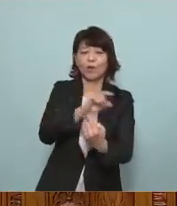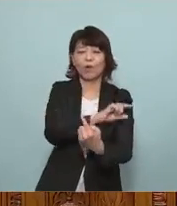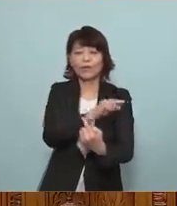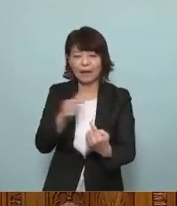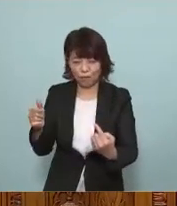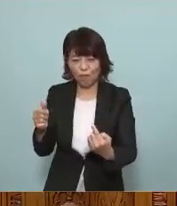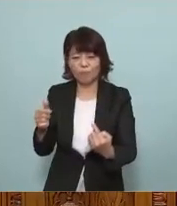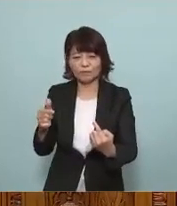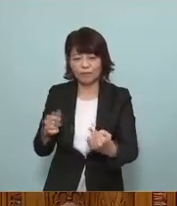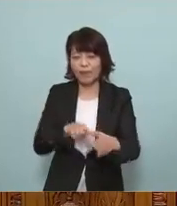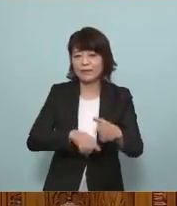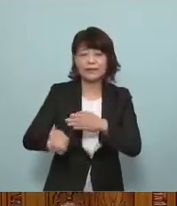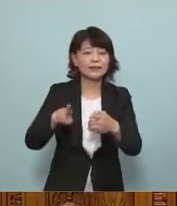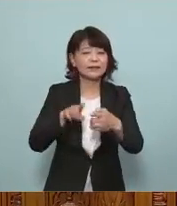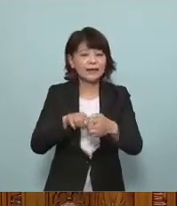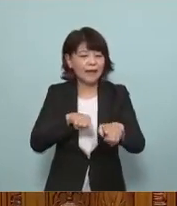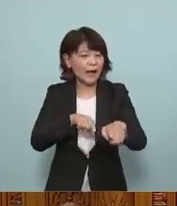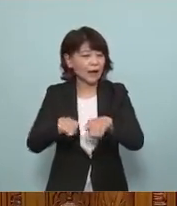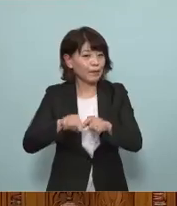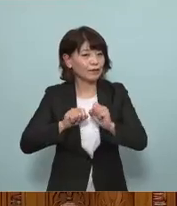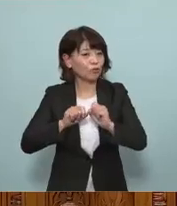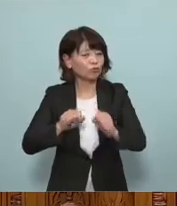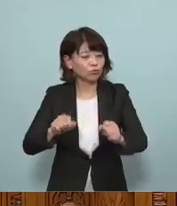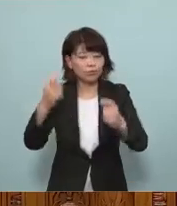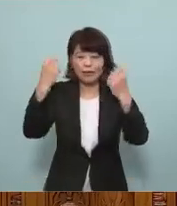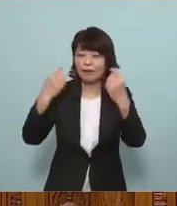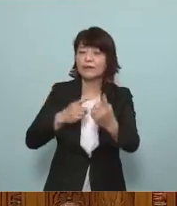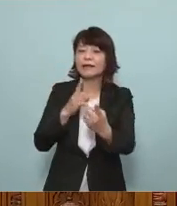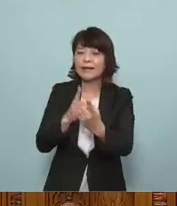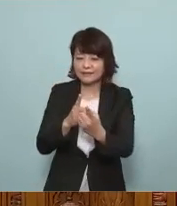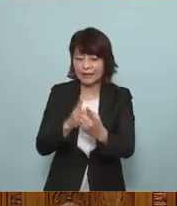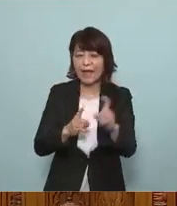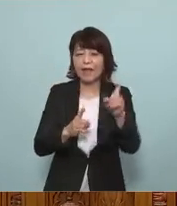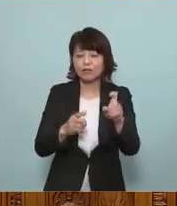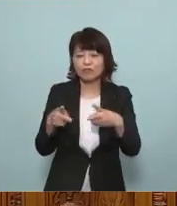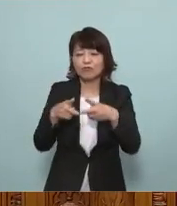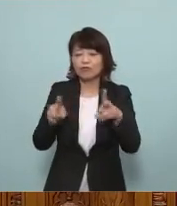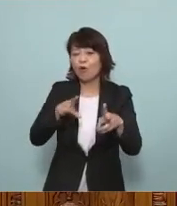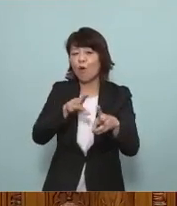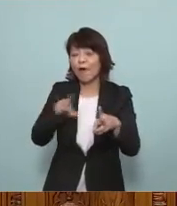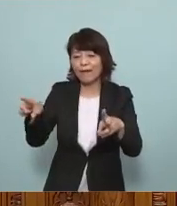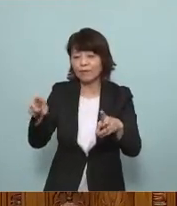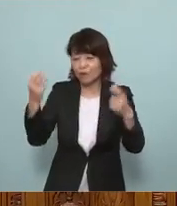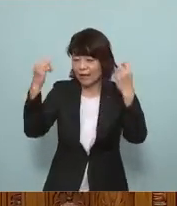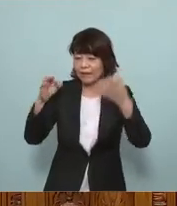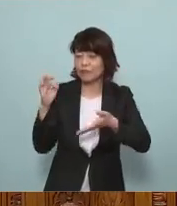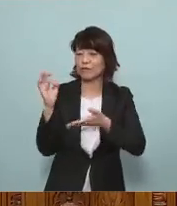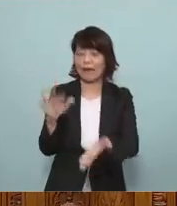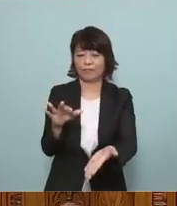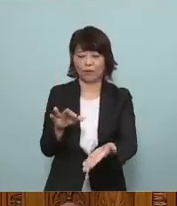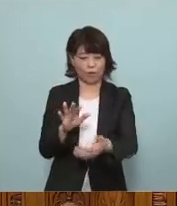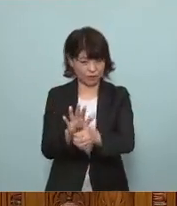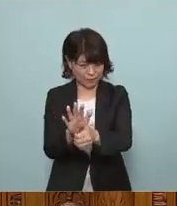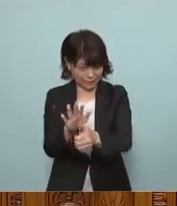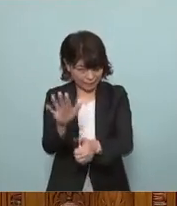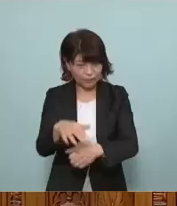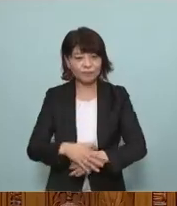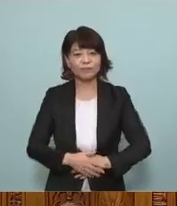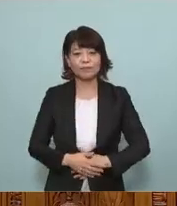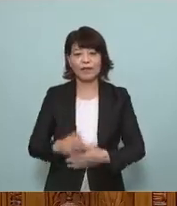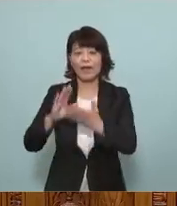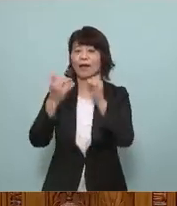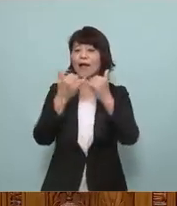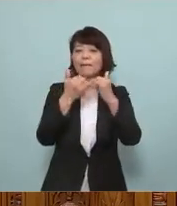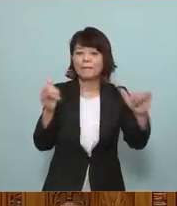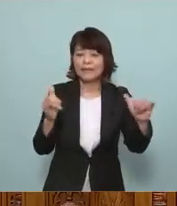入する大学に対し、10兆円の大学ファンドで支援します。官民のイノベーション人材育